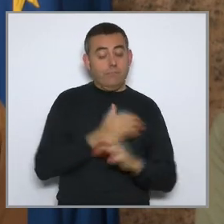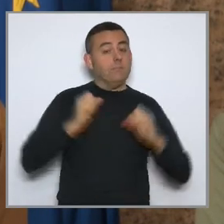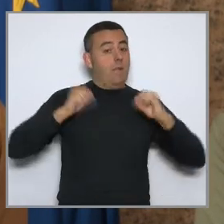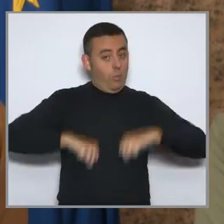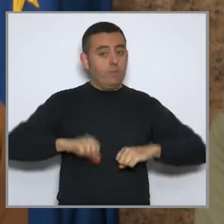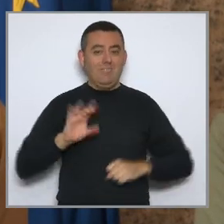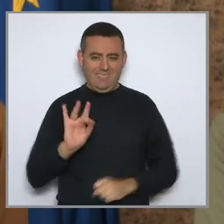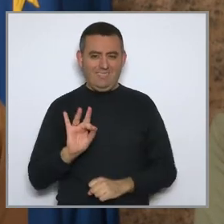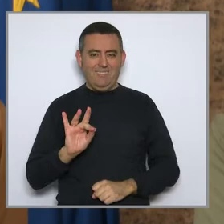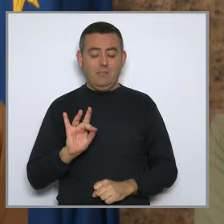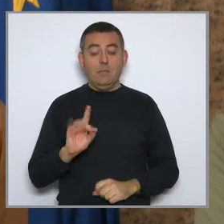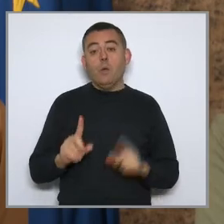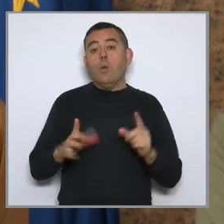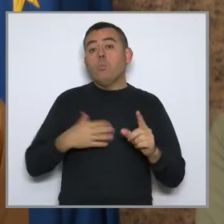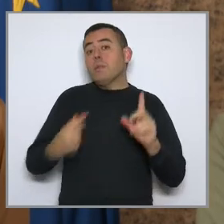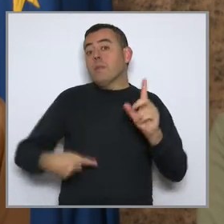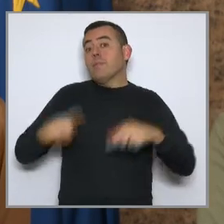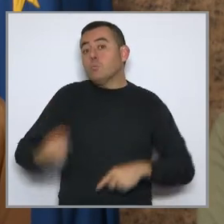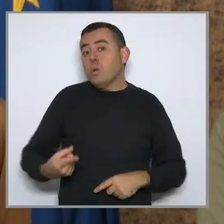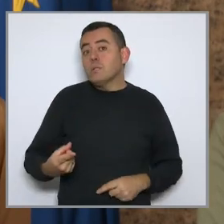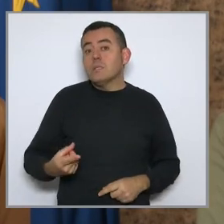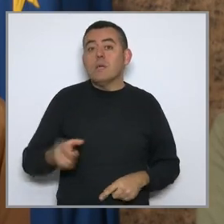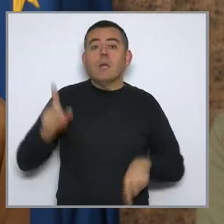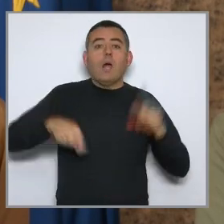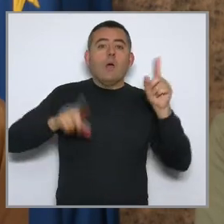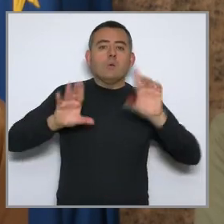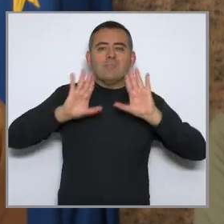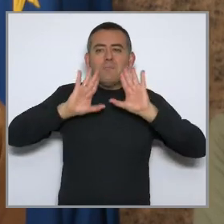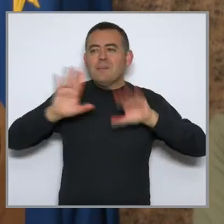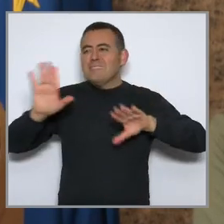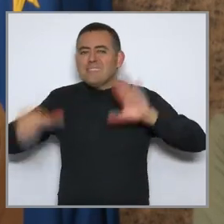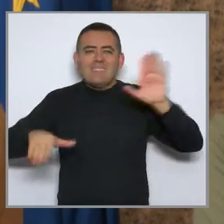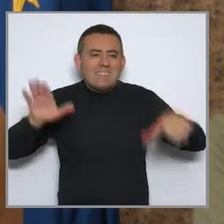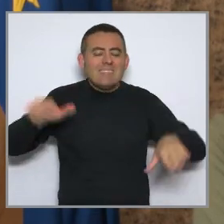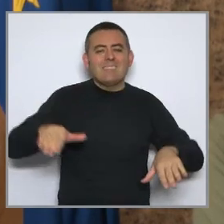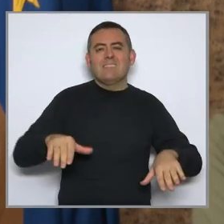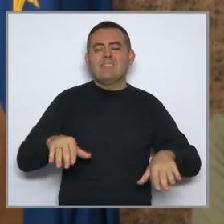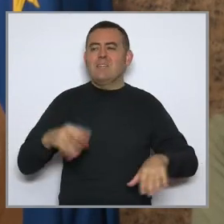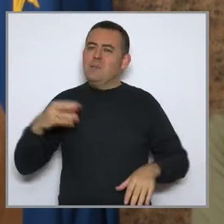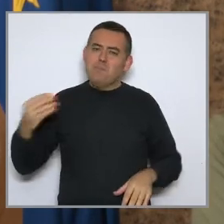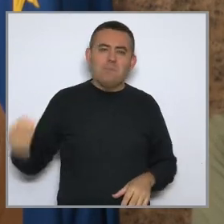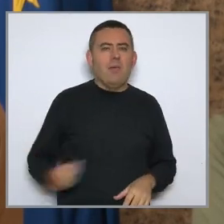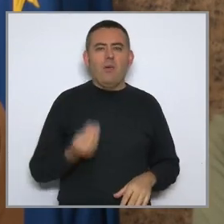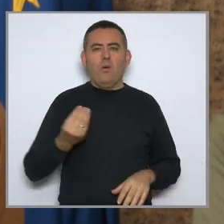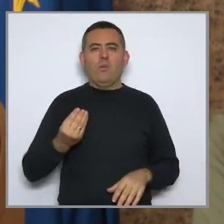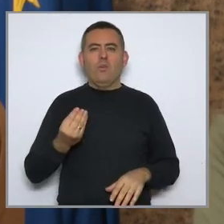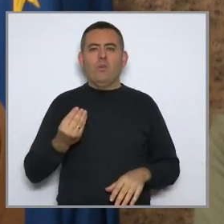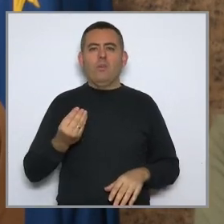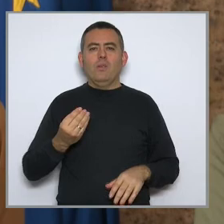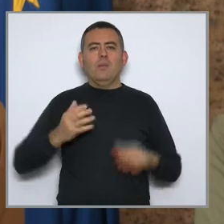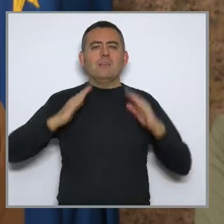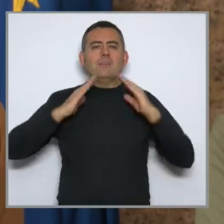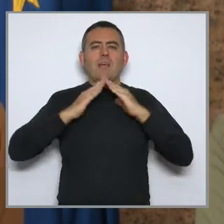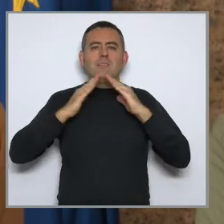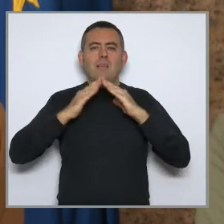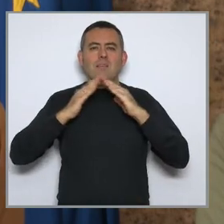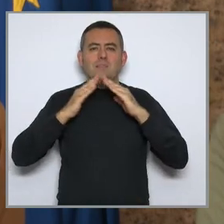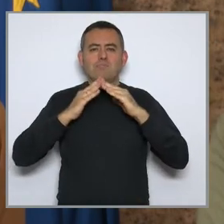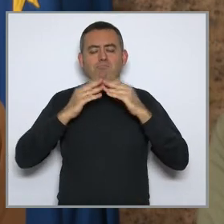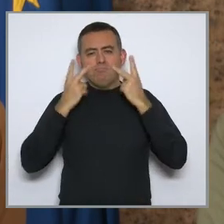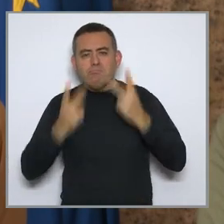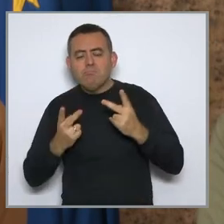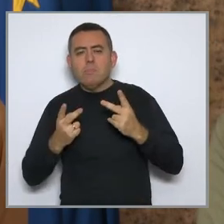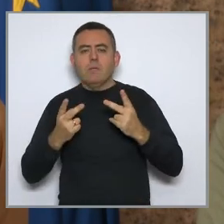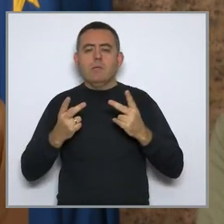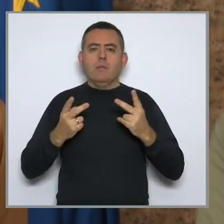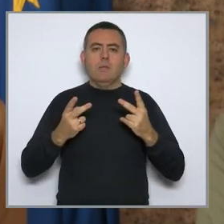hi ha una crida a favor de que hi hagi una major presència en els domicilis, o això em pareix positiu.